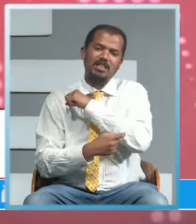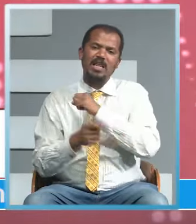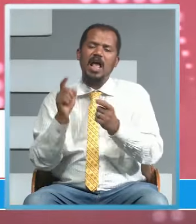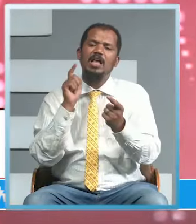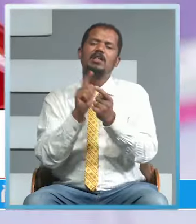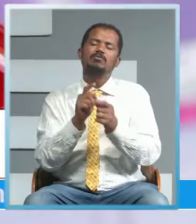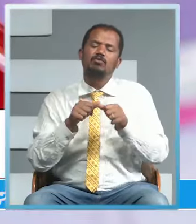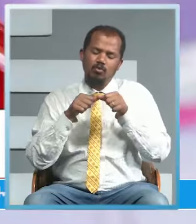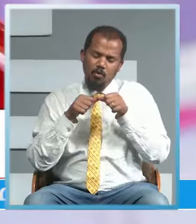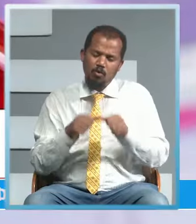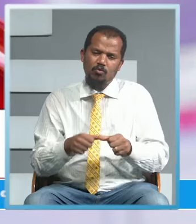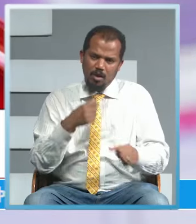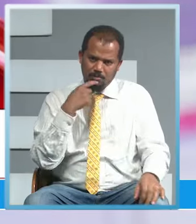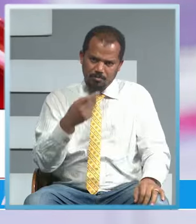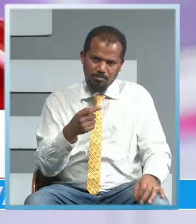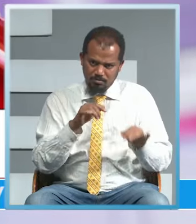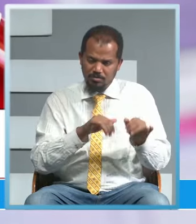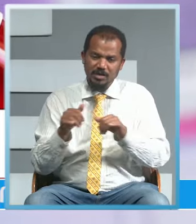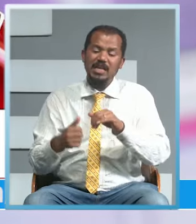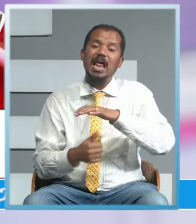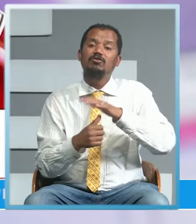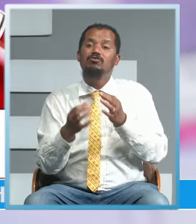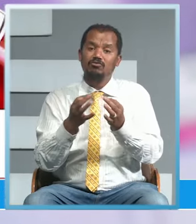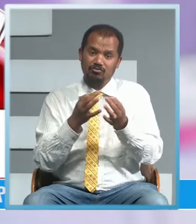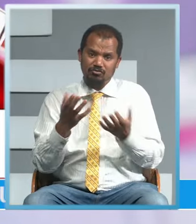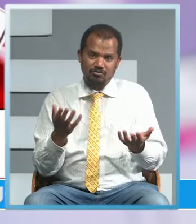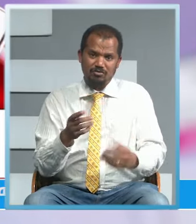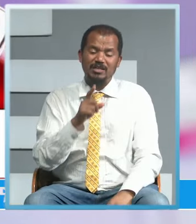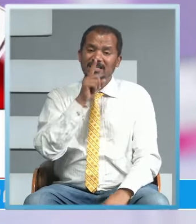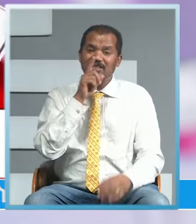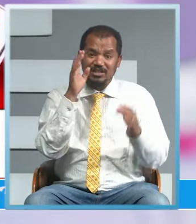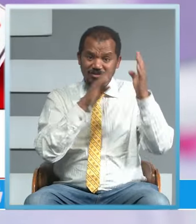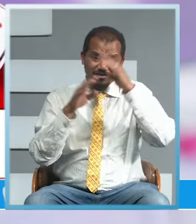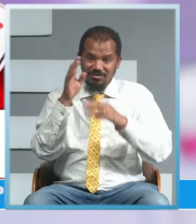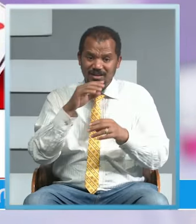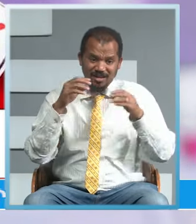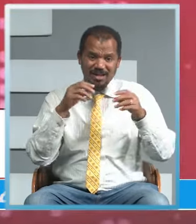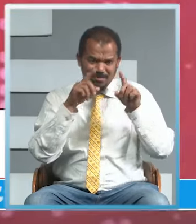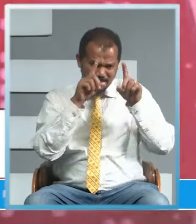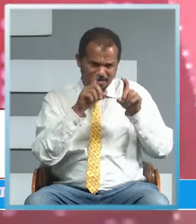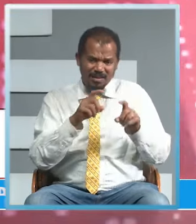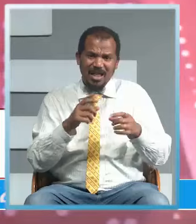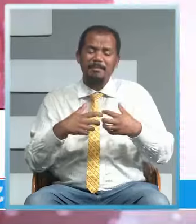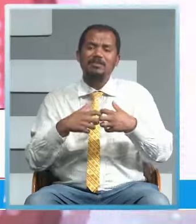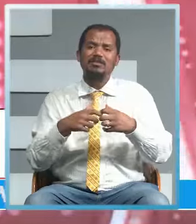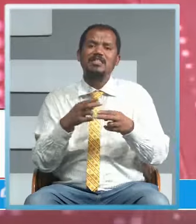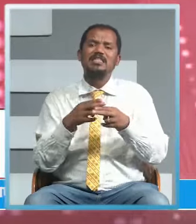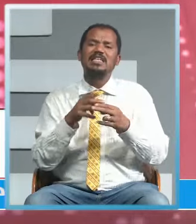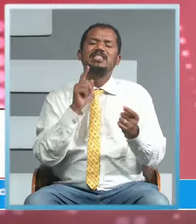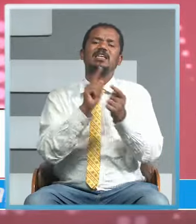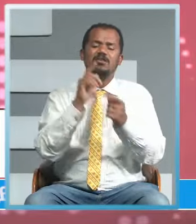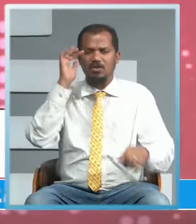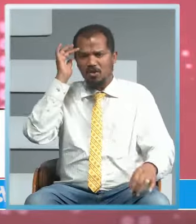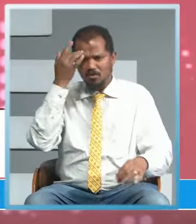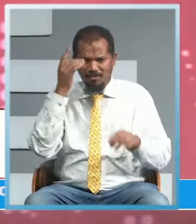ገጥሞት ቆይተዋል ብለዋል። እንደ ዳይሬክተሩ ገለጻ የጸጥታው ችግር የመመርመሪያ መሳሪያዎች እጥረት እንዲያጋጥም